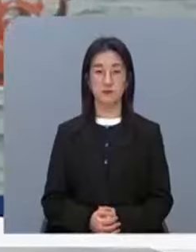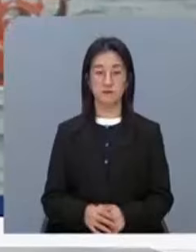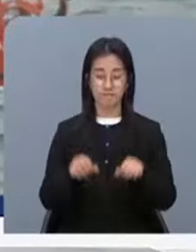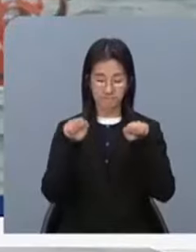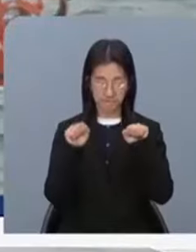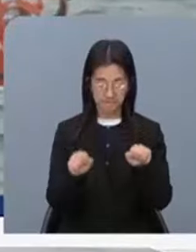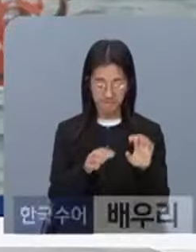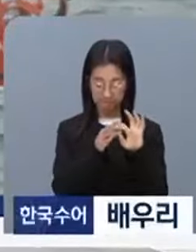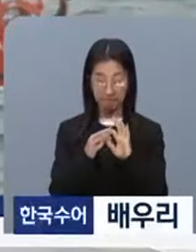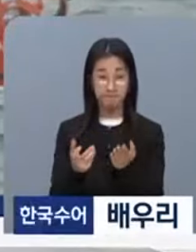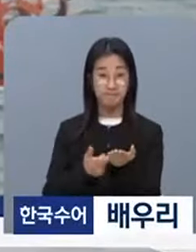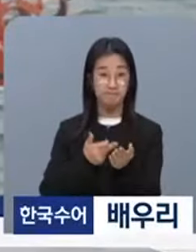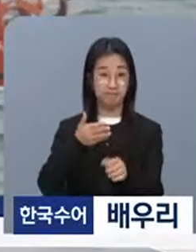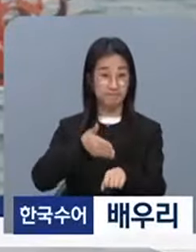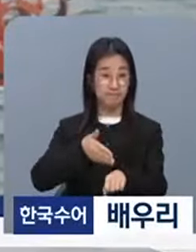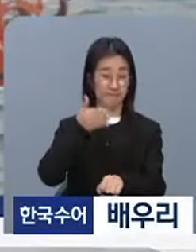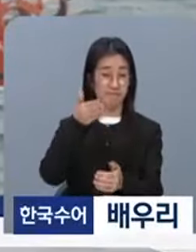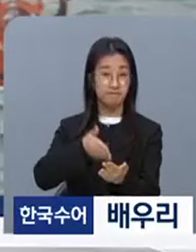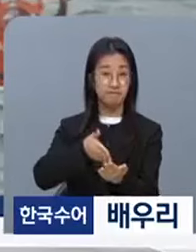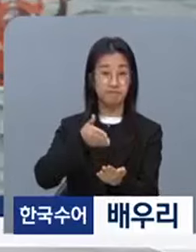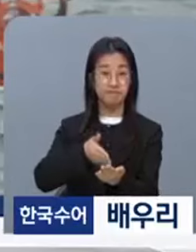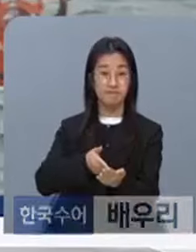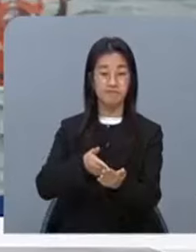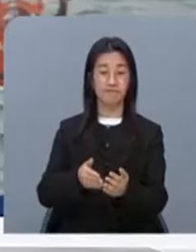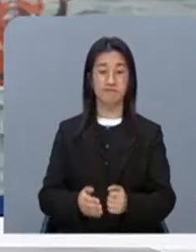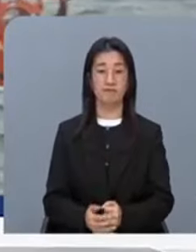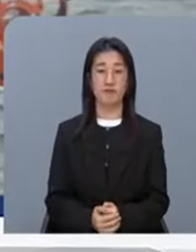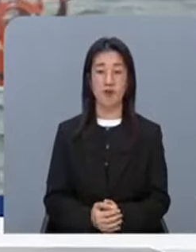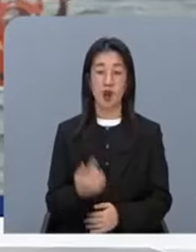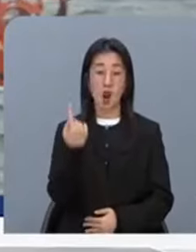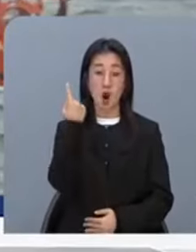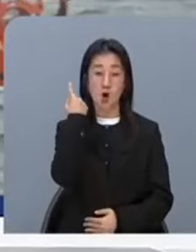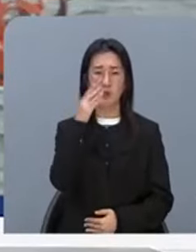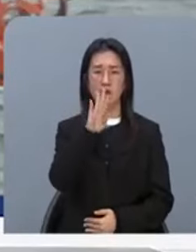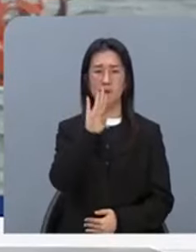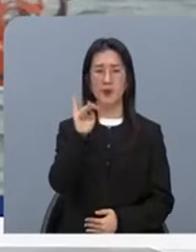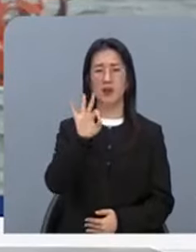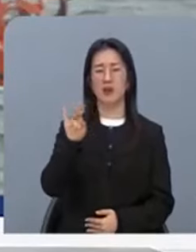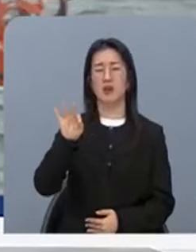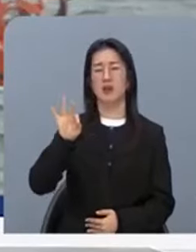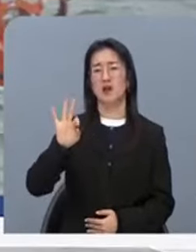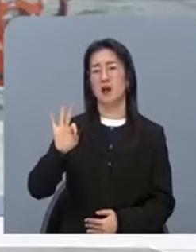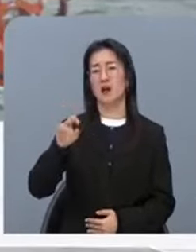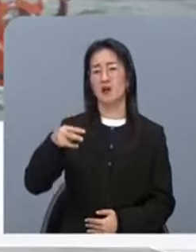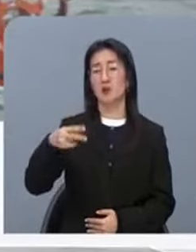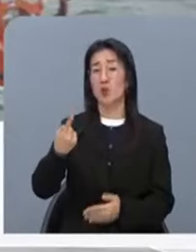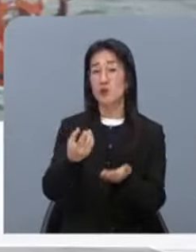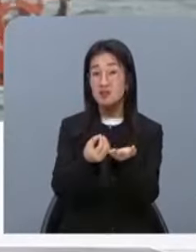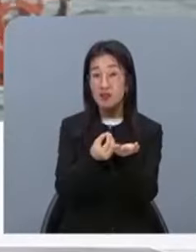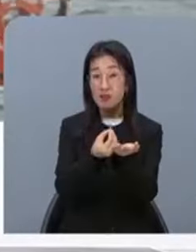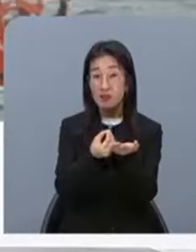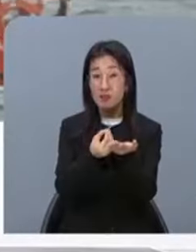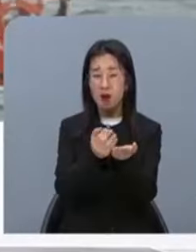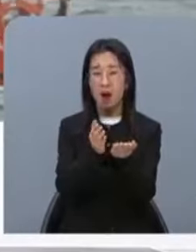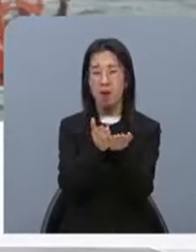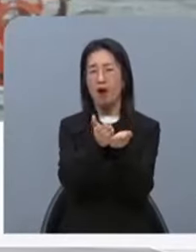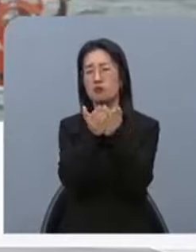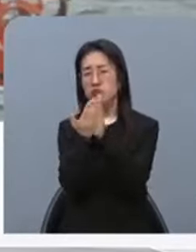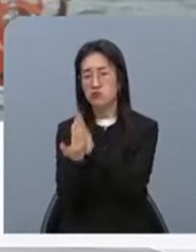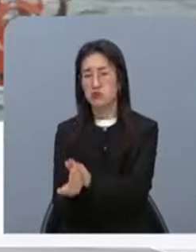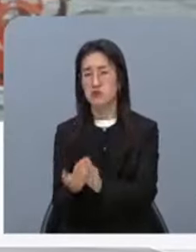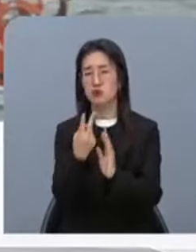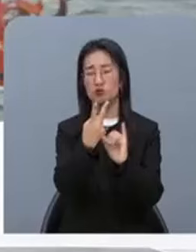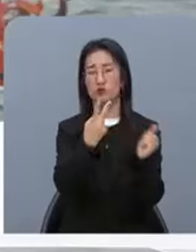여러분 안녕하십니까? 계속해서 제주 9시 뉴스입니다. 어제 비양도 해상에서 금성호가 침몰하면서 2명이 숨지고